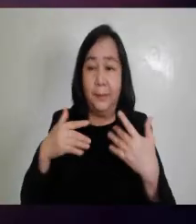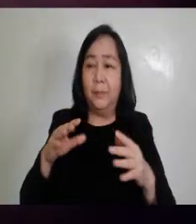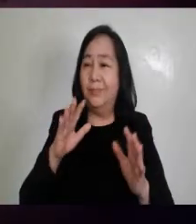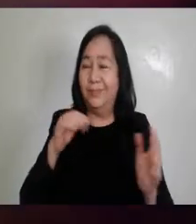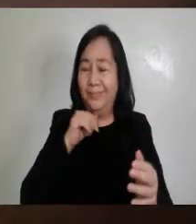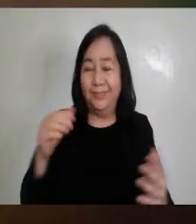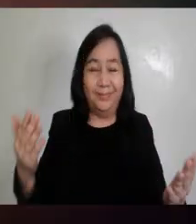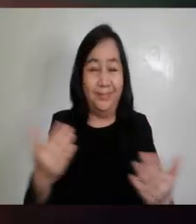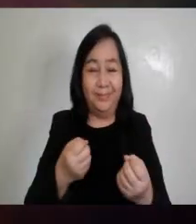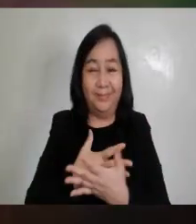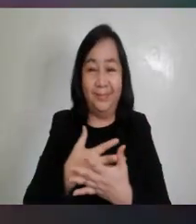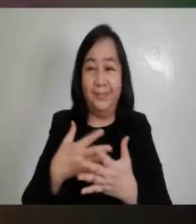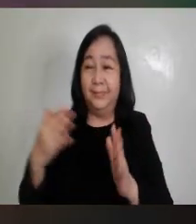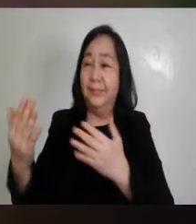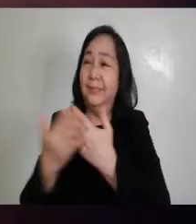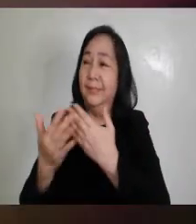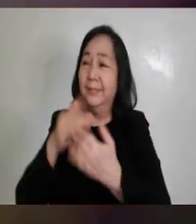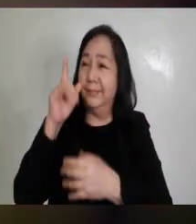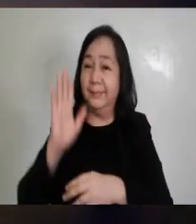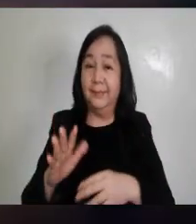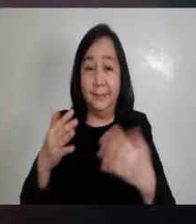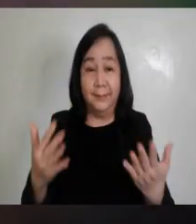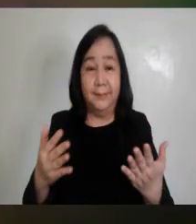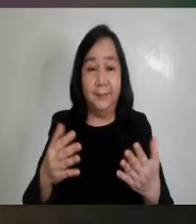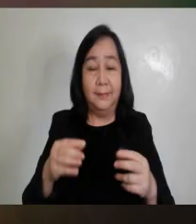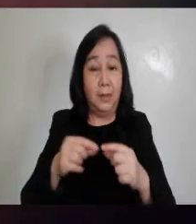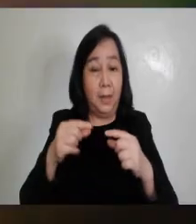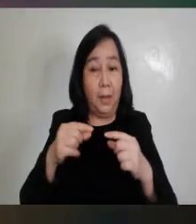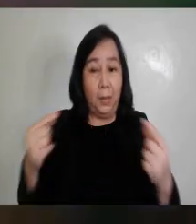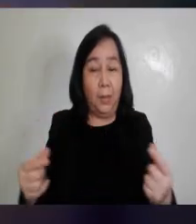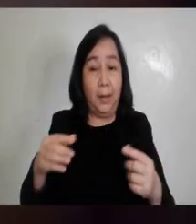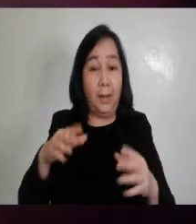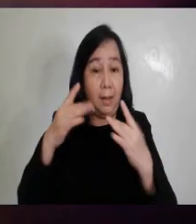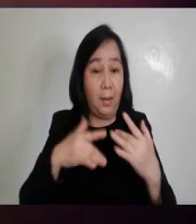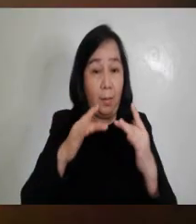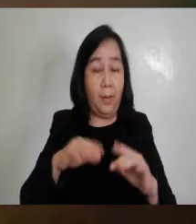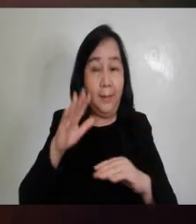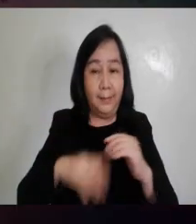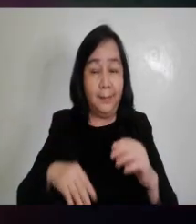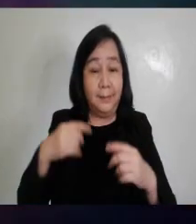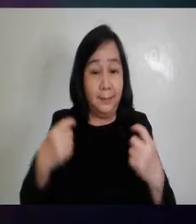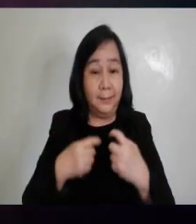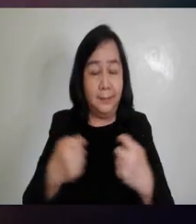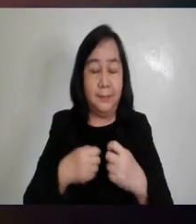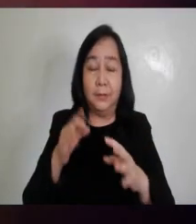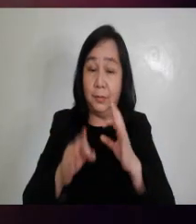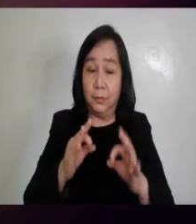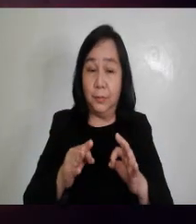mga kapatid. Ang kanyang awa ay laging mas dakila kaysa sa ating mga kasalanan. Tandaan niyo po yan.